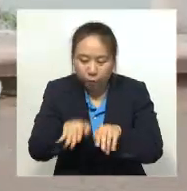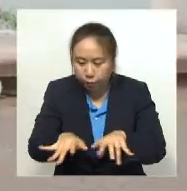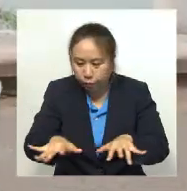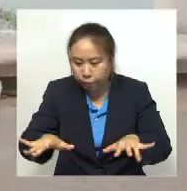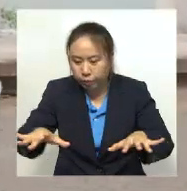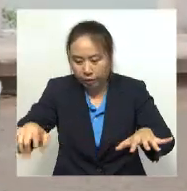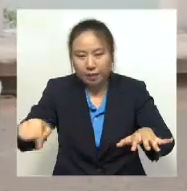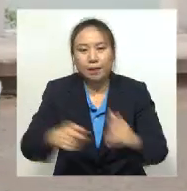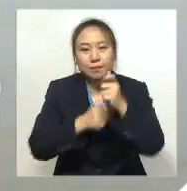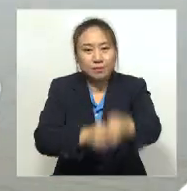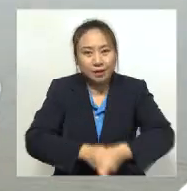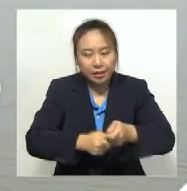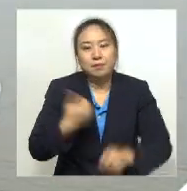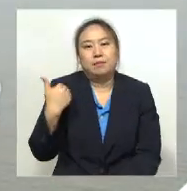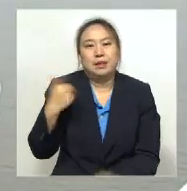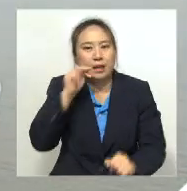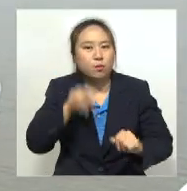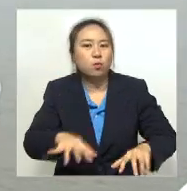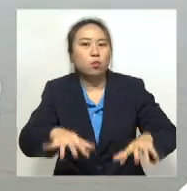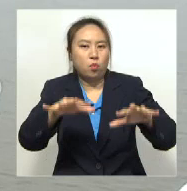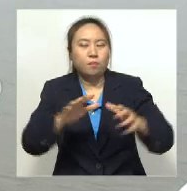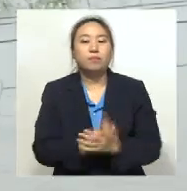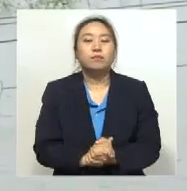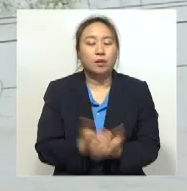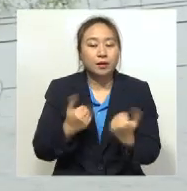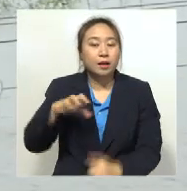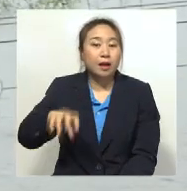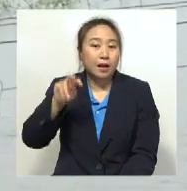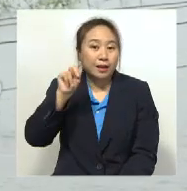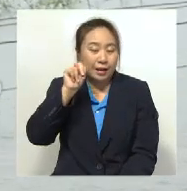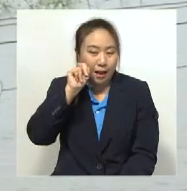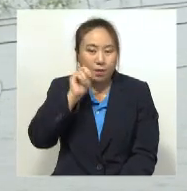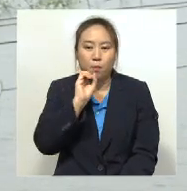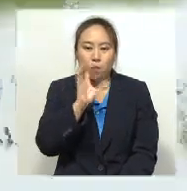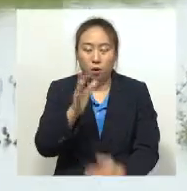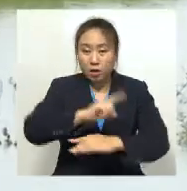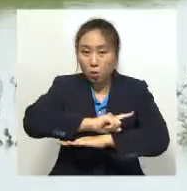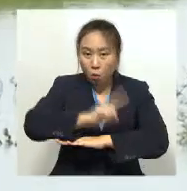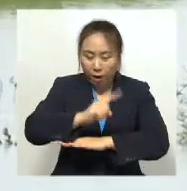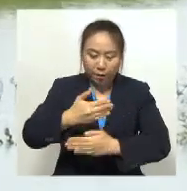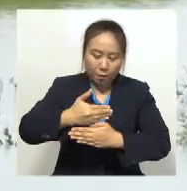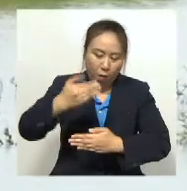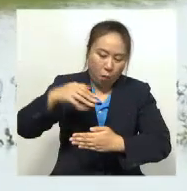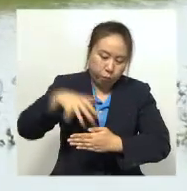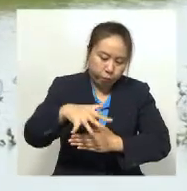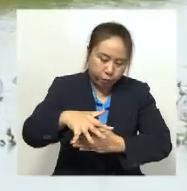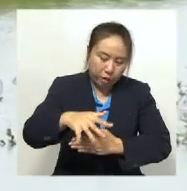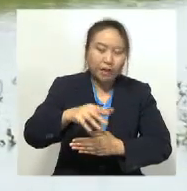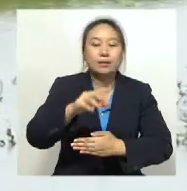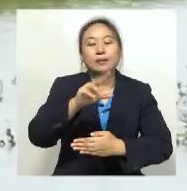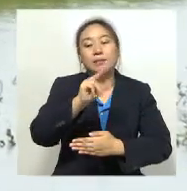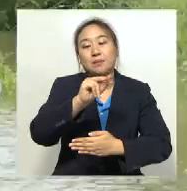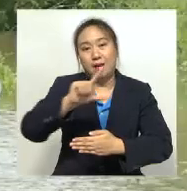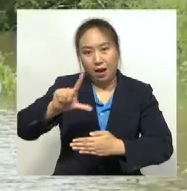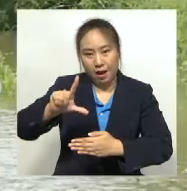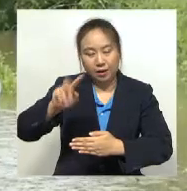ข้อมูลจากกรมชลประทานนครพนมค่ะระบุว่าแม่น้ำอูนสามารถระบายได้30ล้านลูกบาศก์เมตรต่อวันซึ่งจุดนี้เองแม่น้ำอูนก็จะไหลม